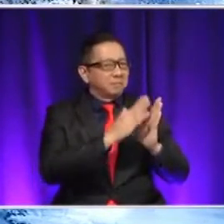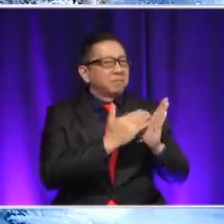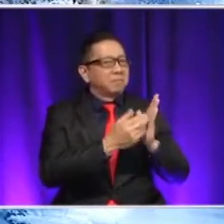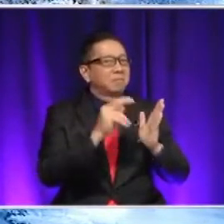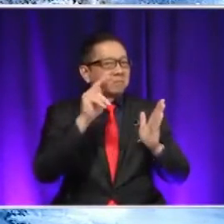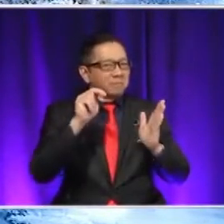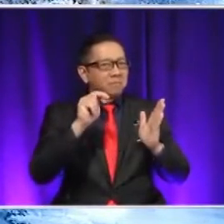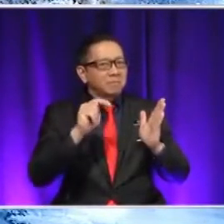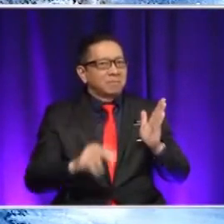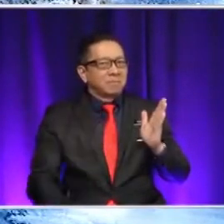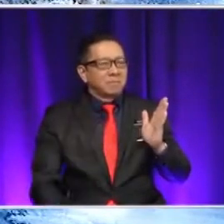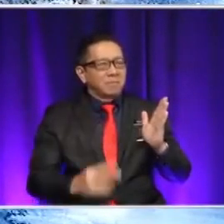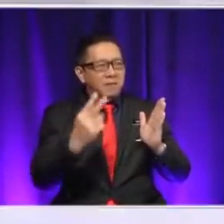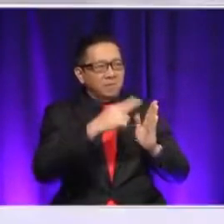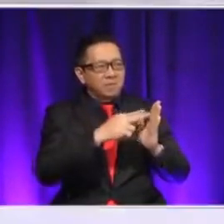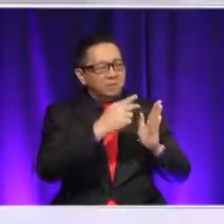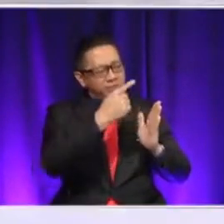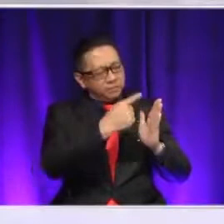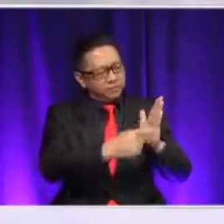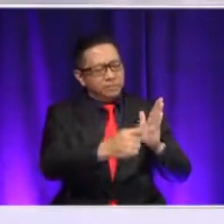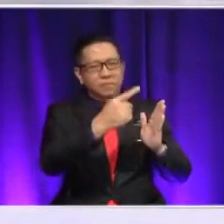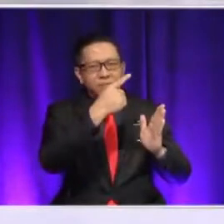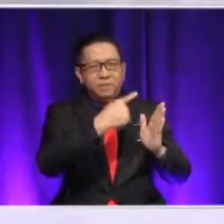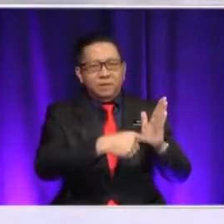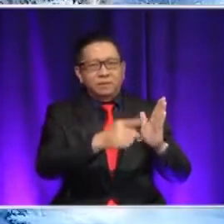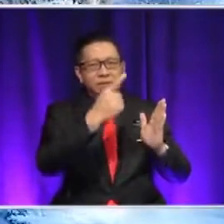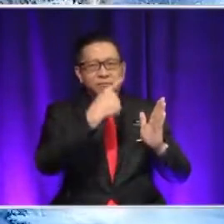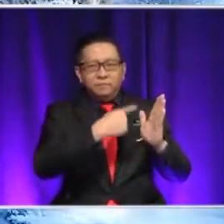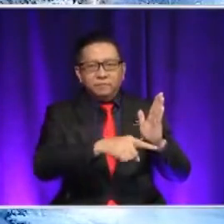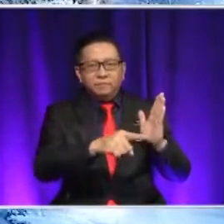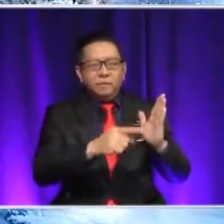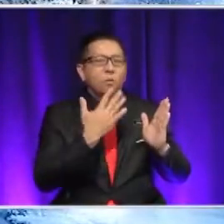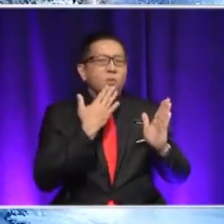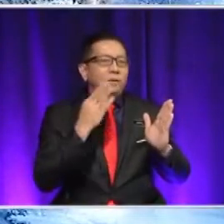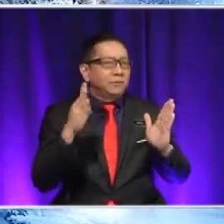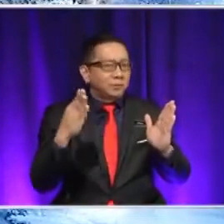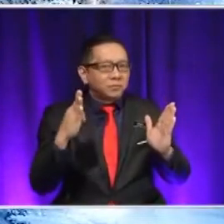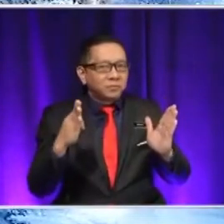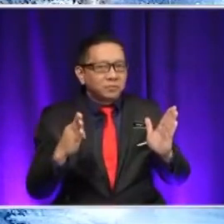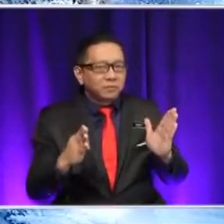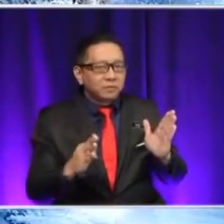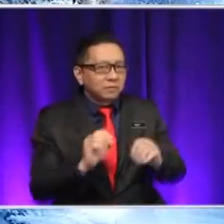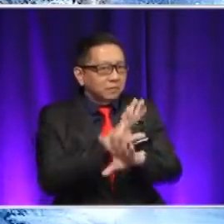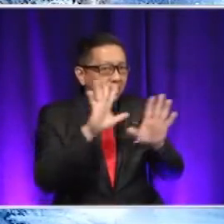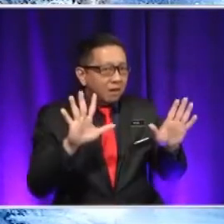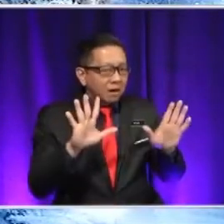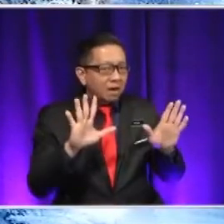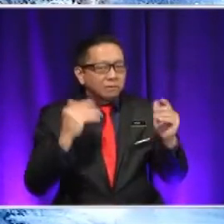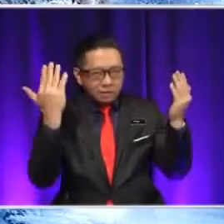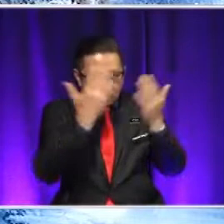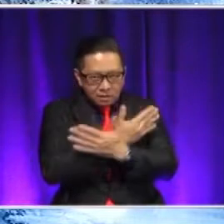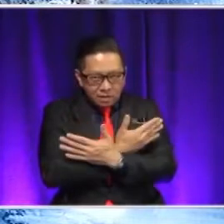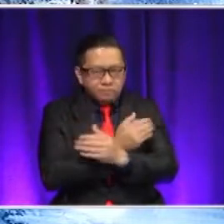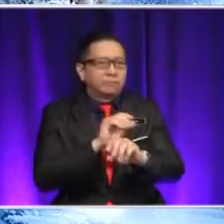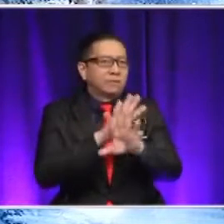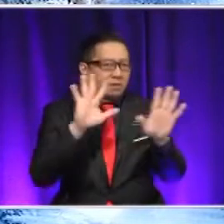Kenapa tak nampak juga sama-sama Oke jadi kita karena gunung Hai di rumah terang gelap